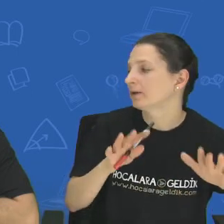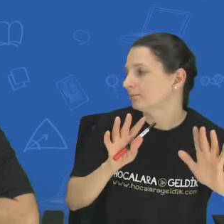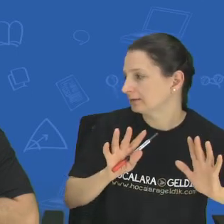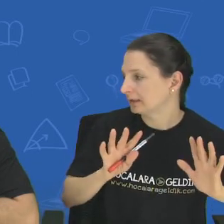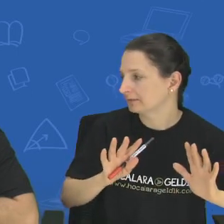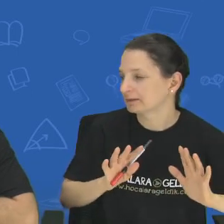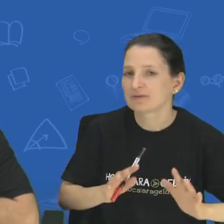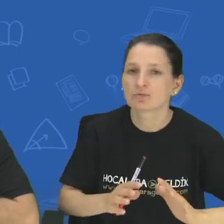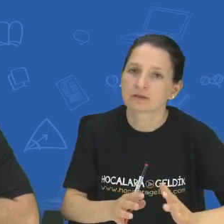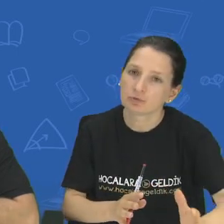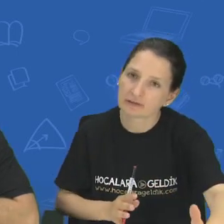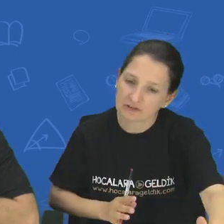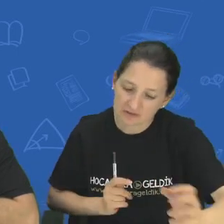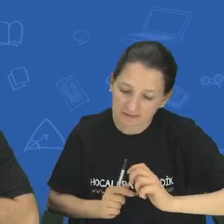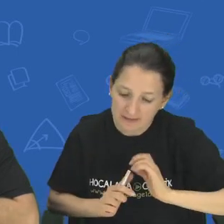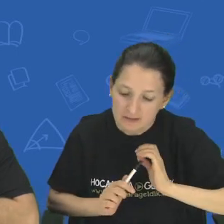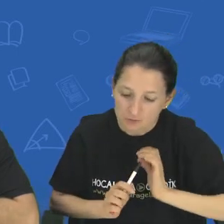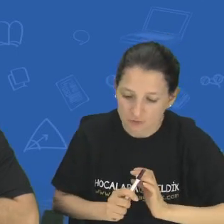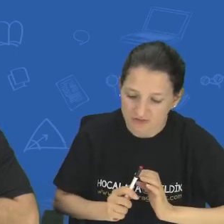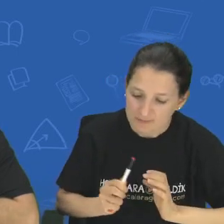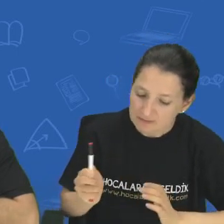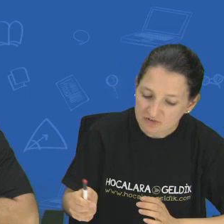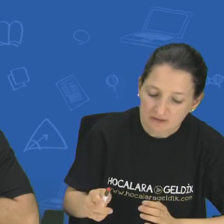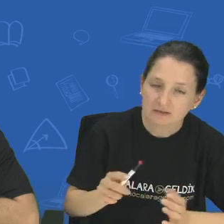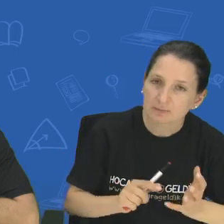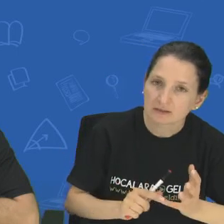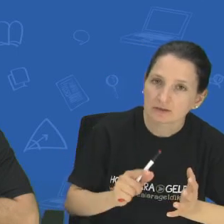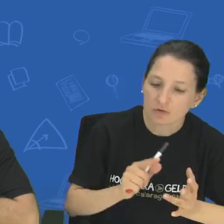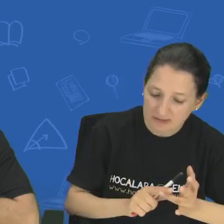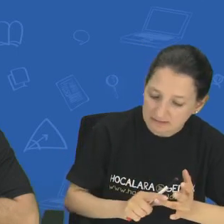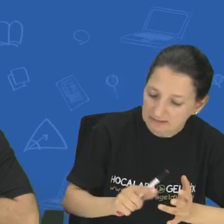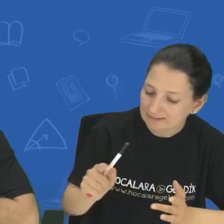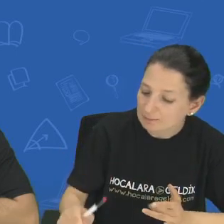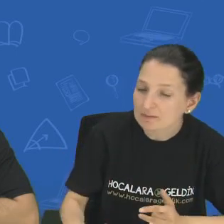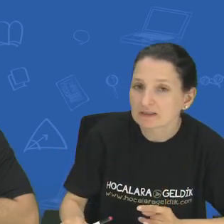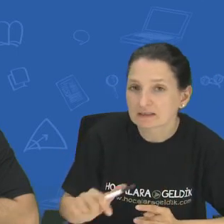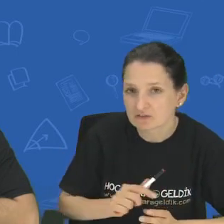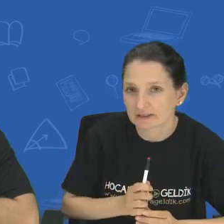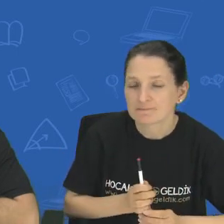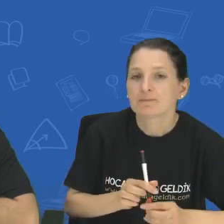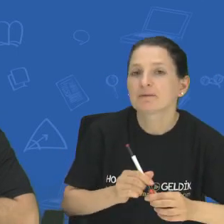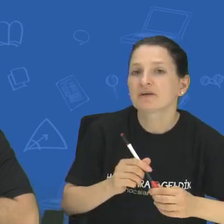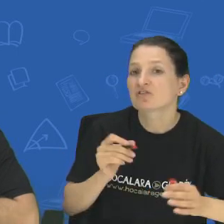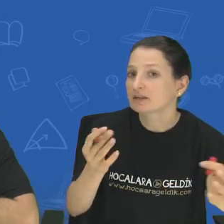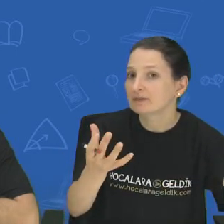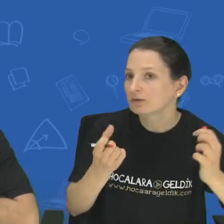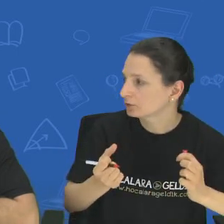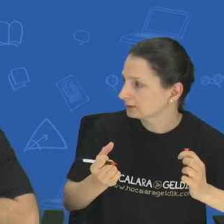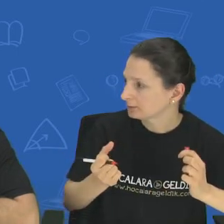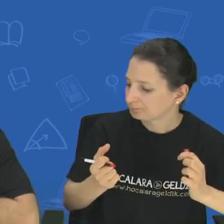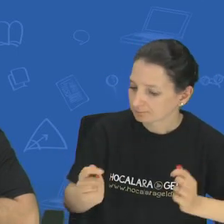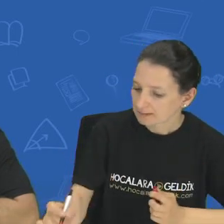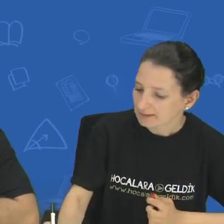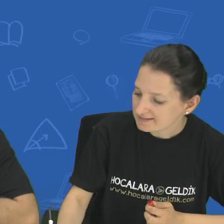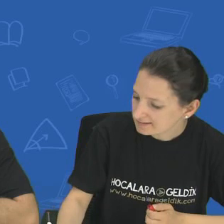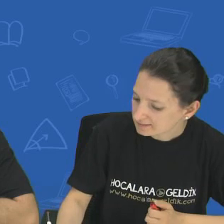organik olmayan maddeler de var. Biz bunları bunların içeriğinde göreceğiz. Bileşiklerin yapılarını, özelliklerini, tepkimelerini inceler. Peki başlıca kimleri konu